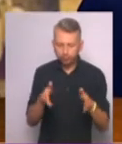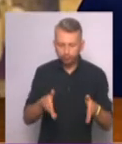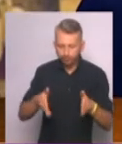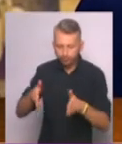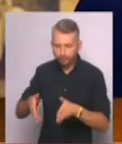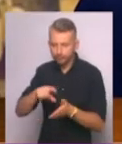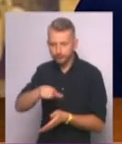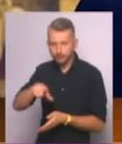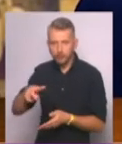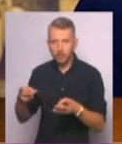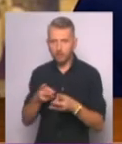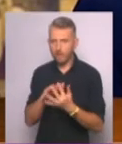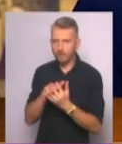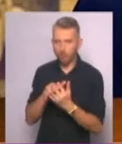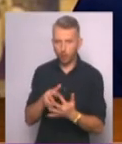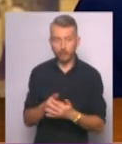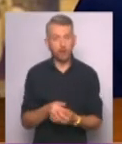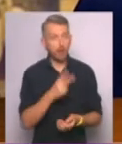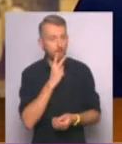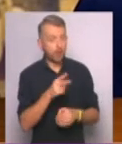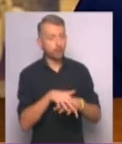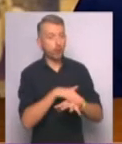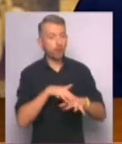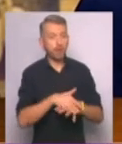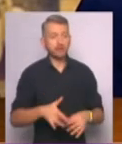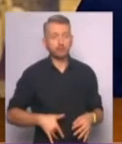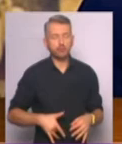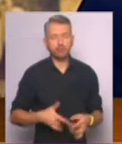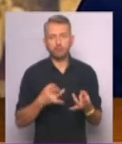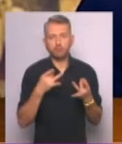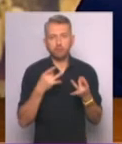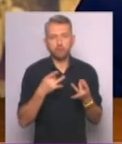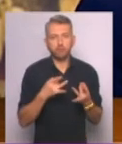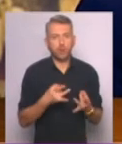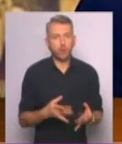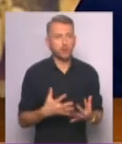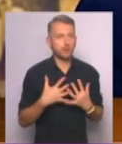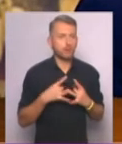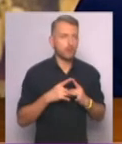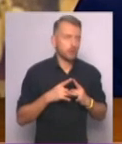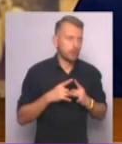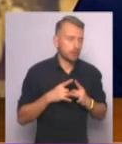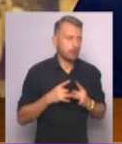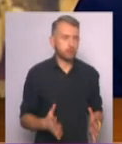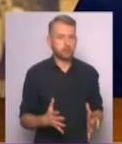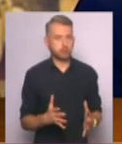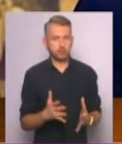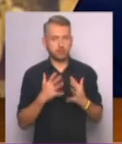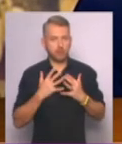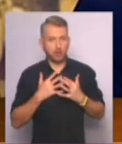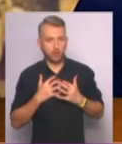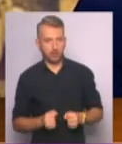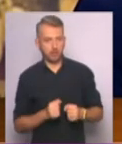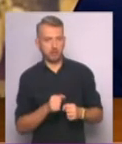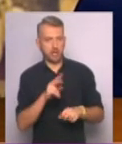Наталі. Ну, дійсно, ми бачимо, що громадськість на Печерську вже просто доведена до відчаю цими свавільними незаконними забудовами,